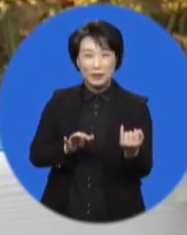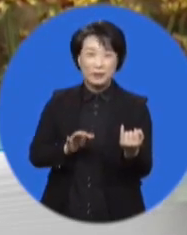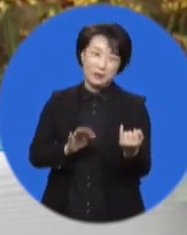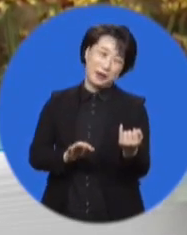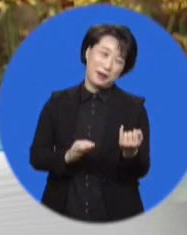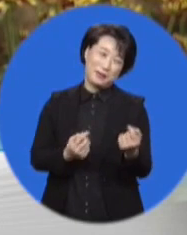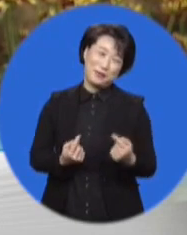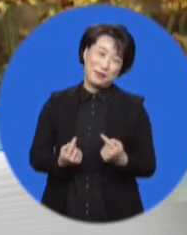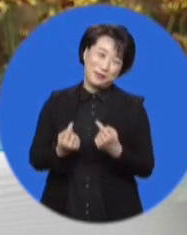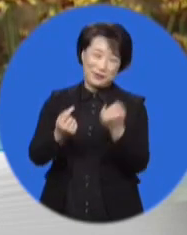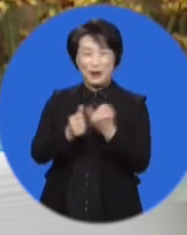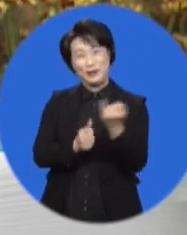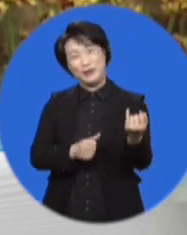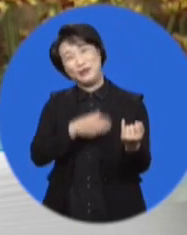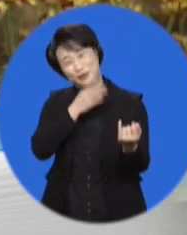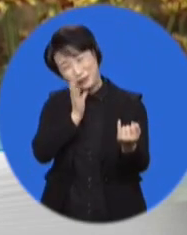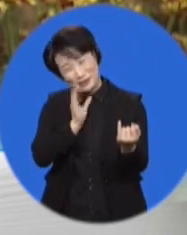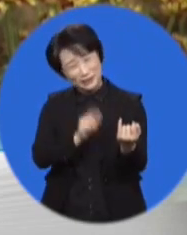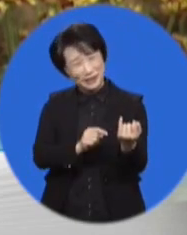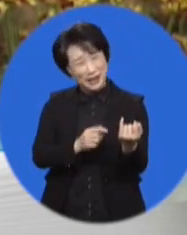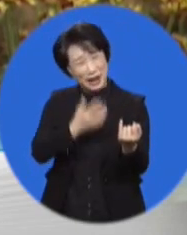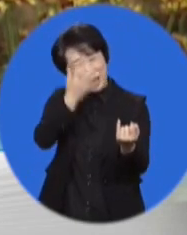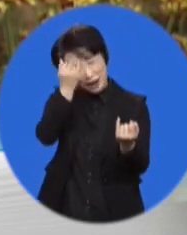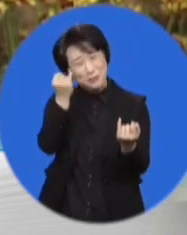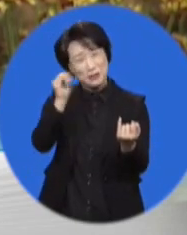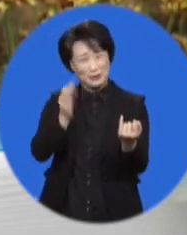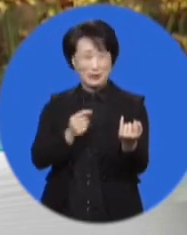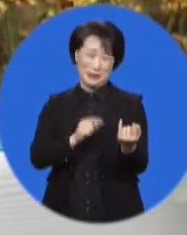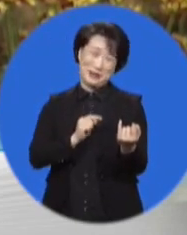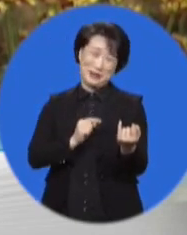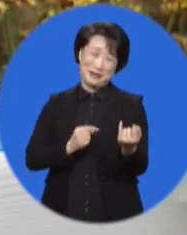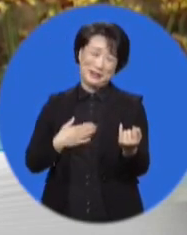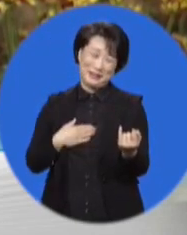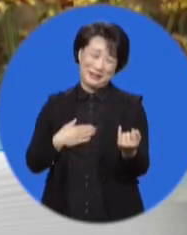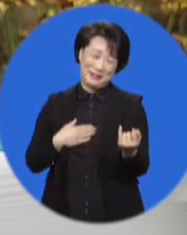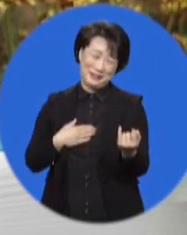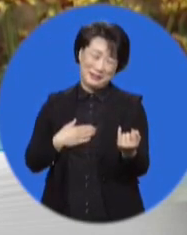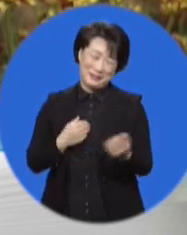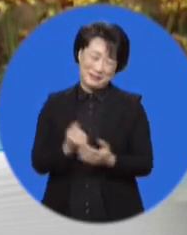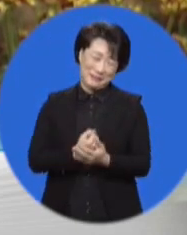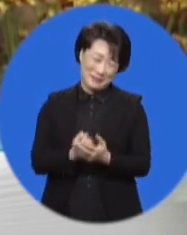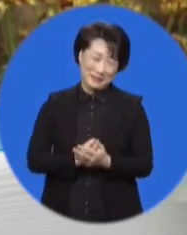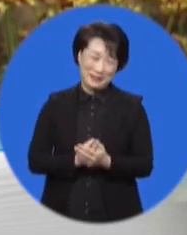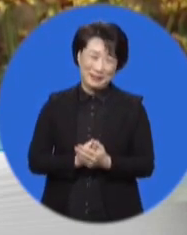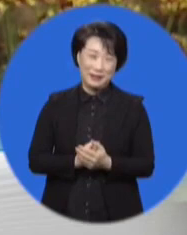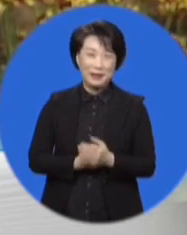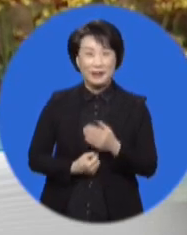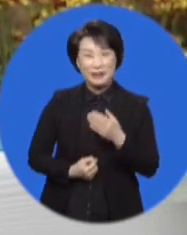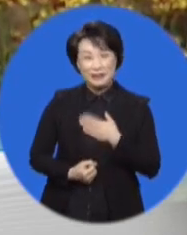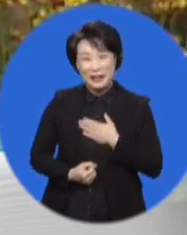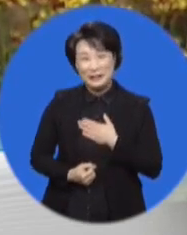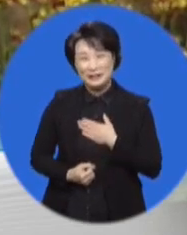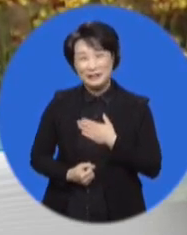참 많이 늙은 할머니가 되셨네. 참 나는